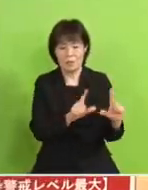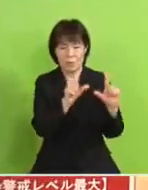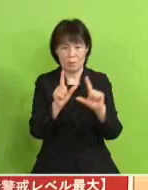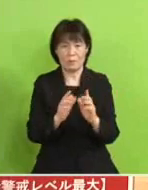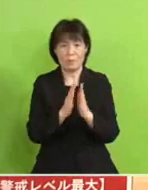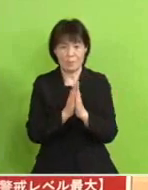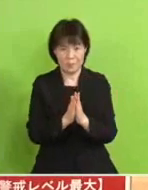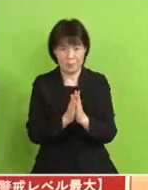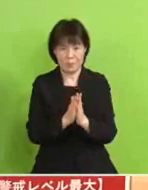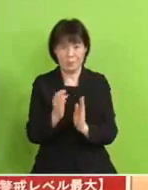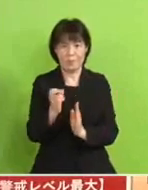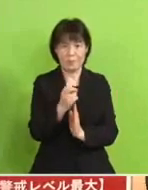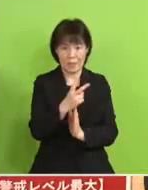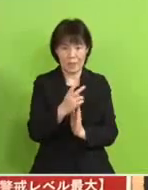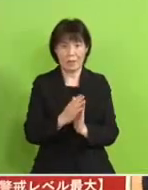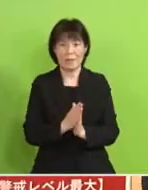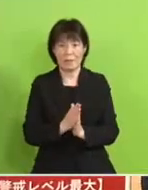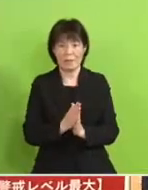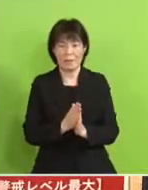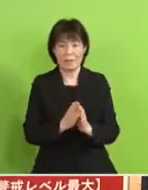と思います。そして、